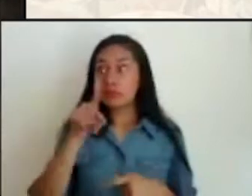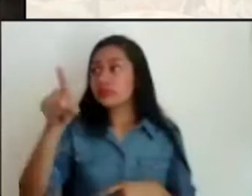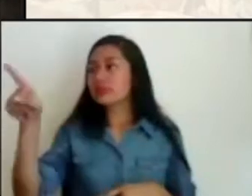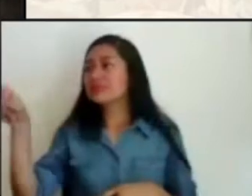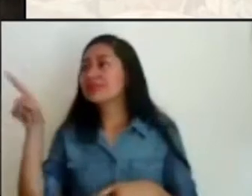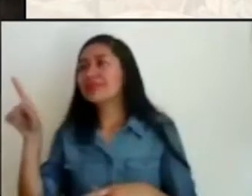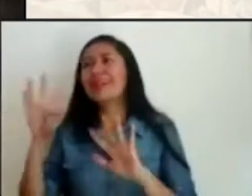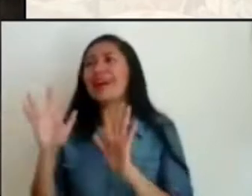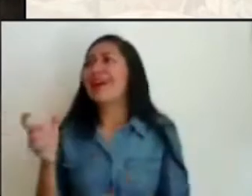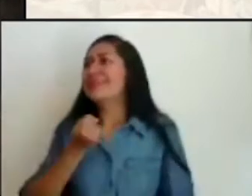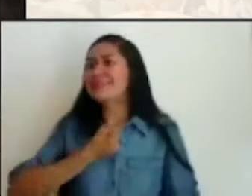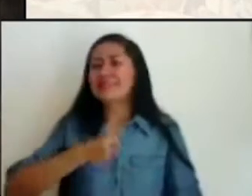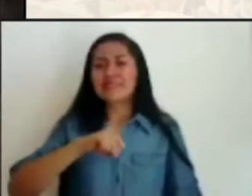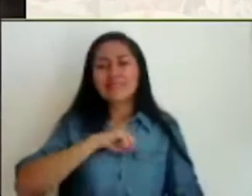peste.